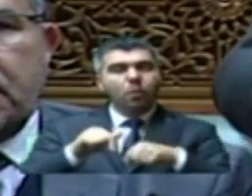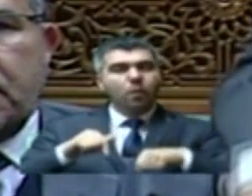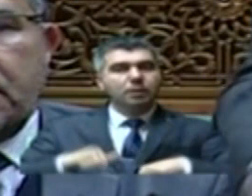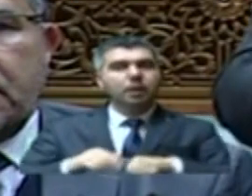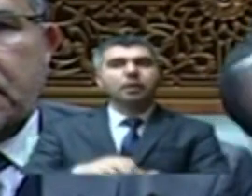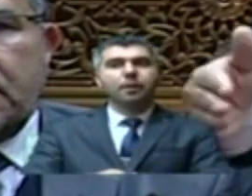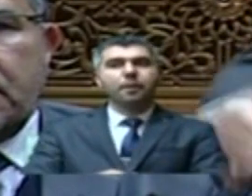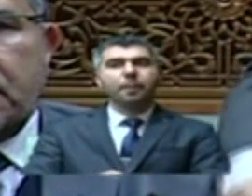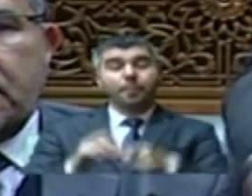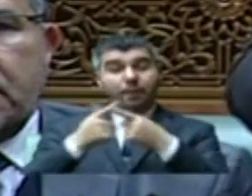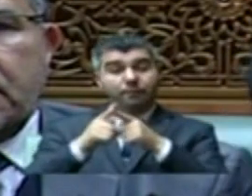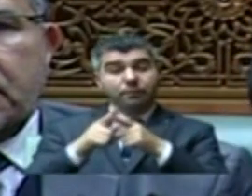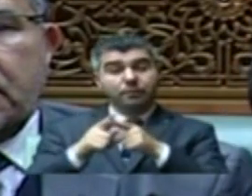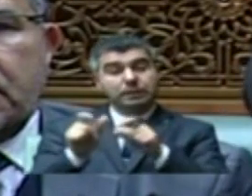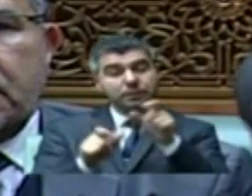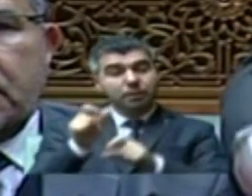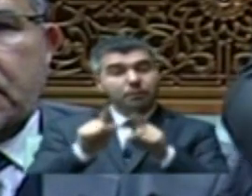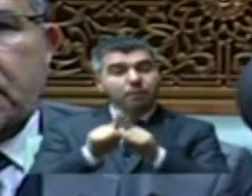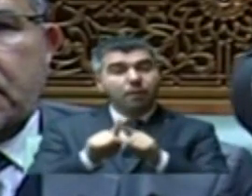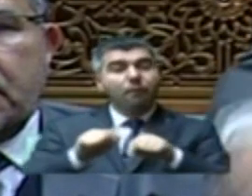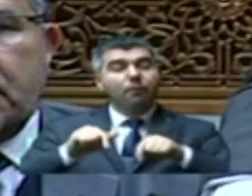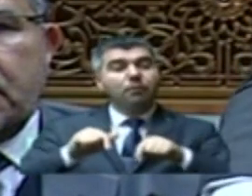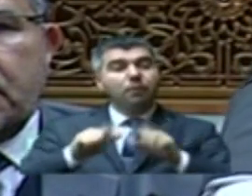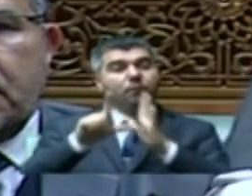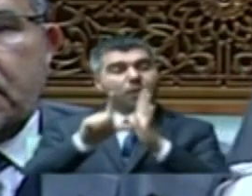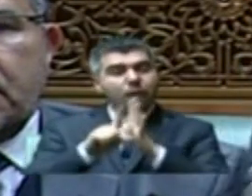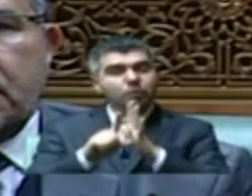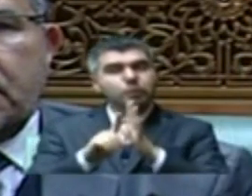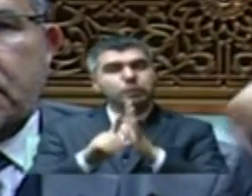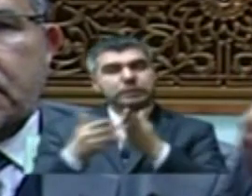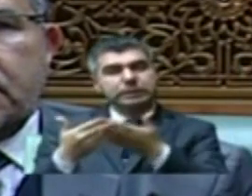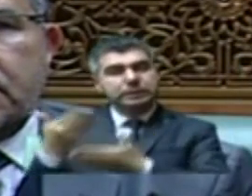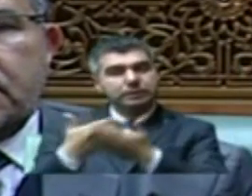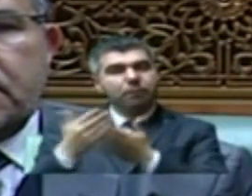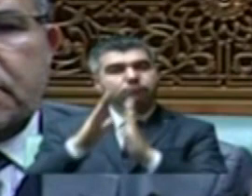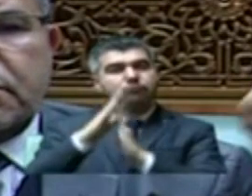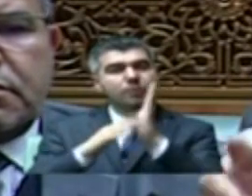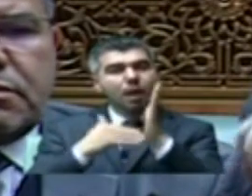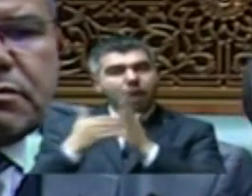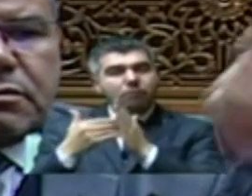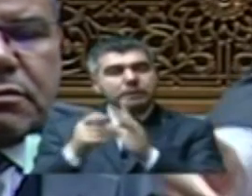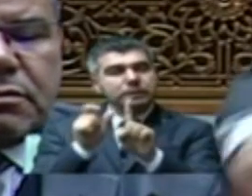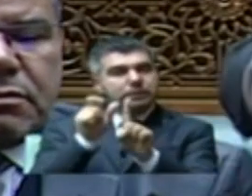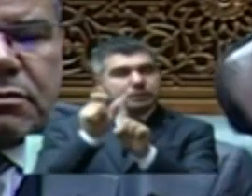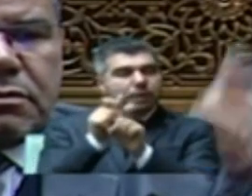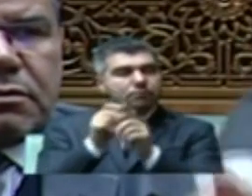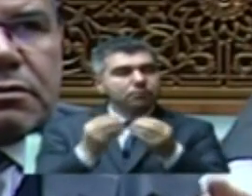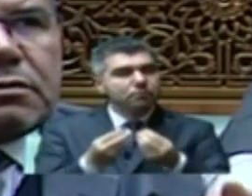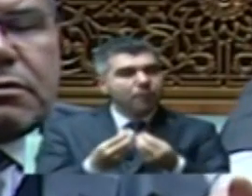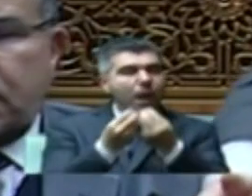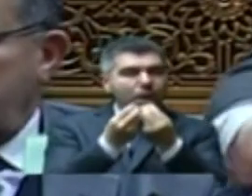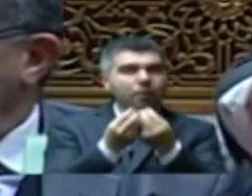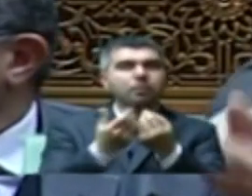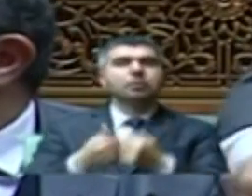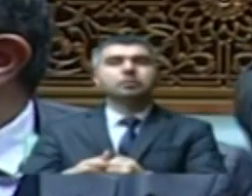هذا الاشتغال على المستوى التشريعي على المستوى إنزال واحد مجموعة ديال البرامج مواكبة، برنامج مواكبة